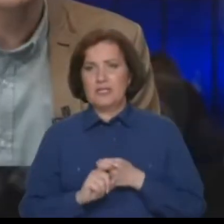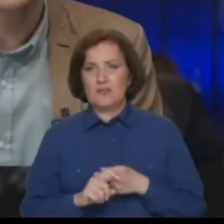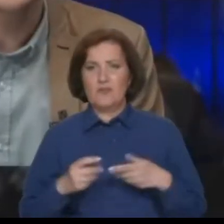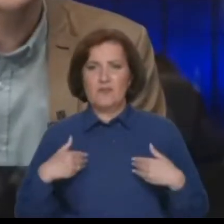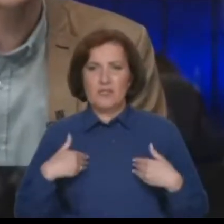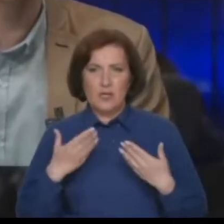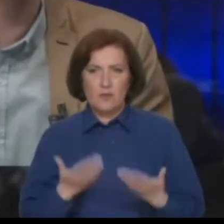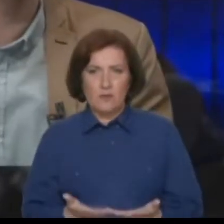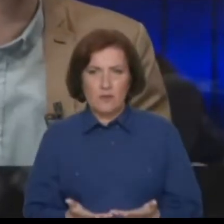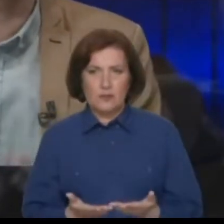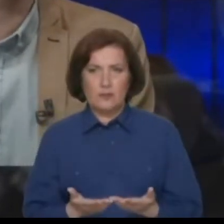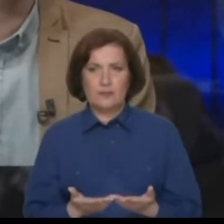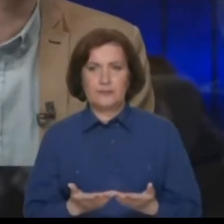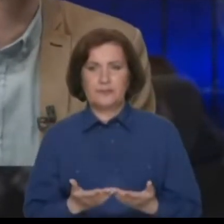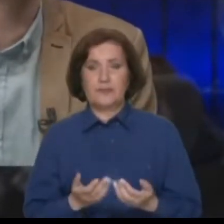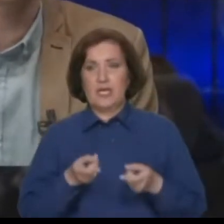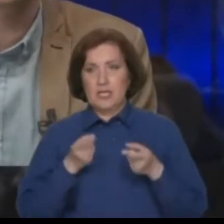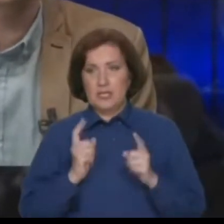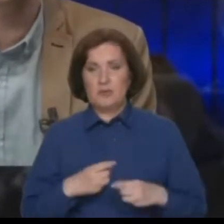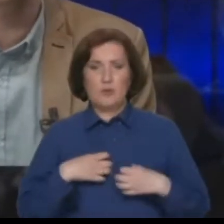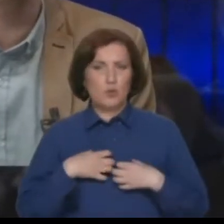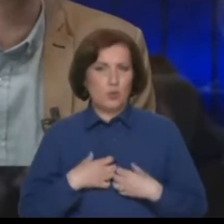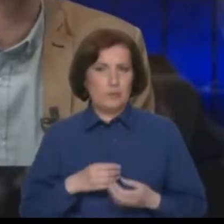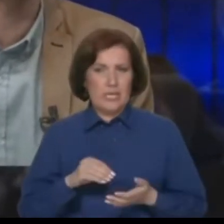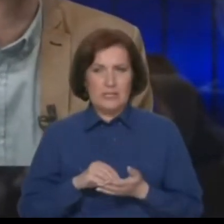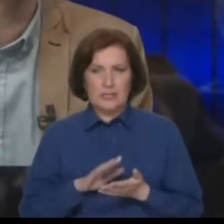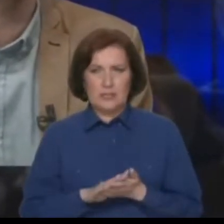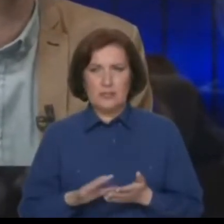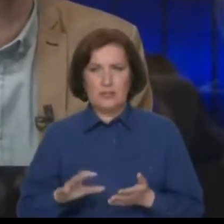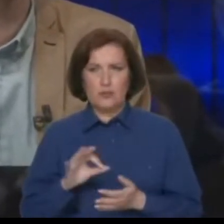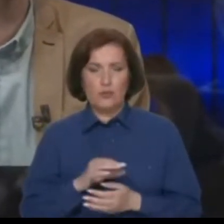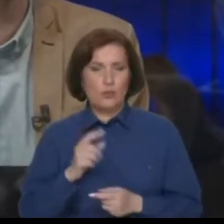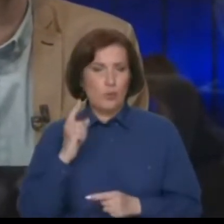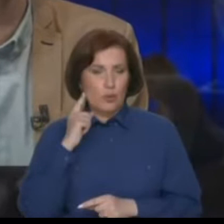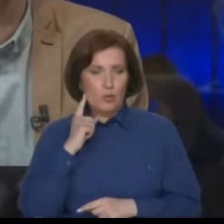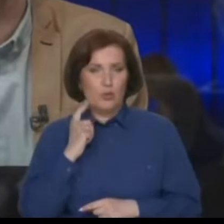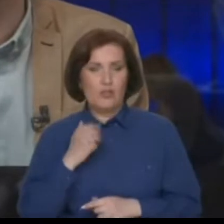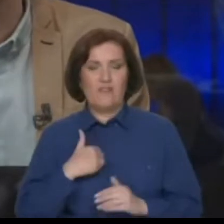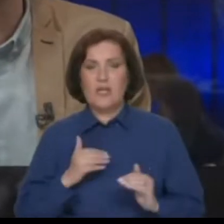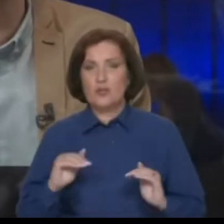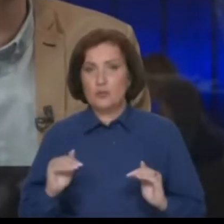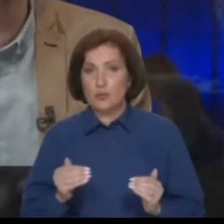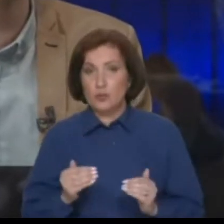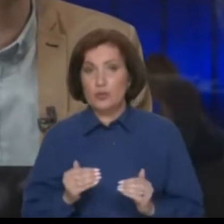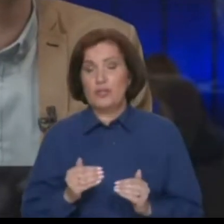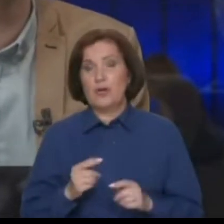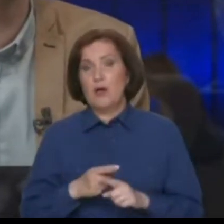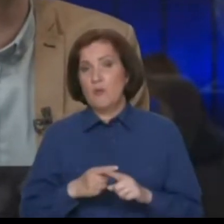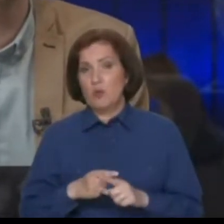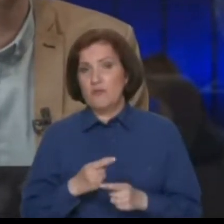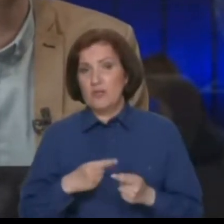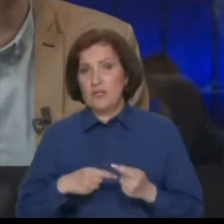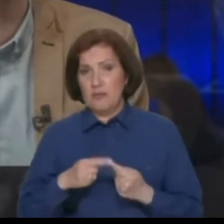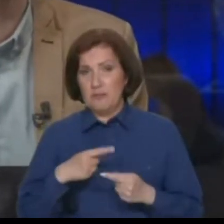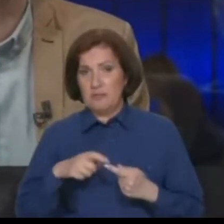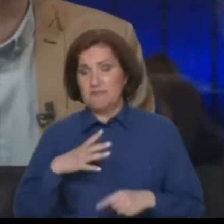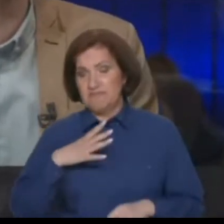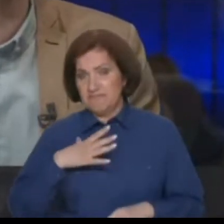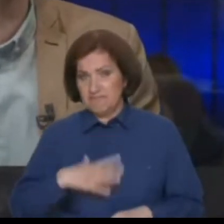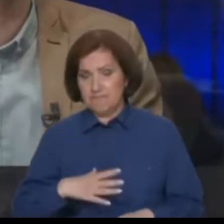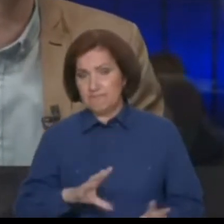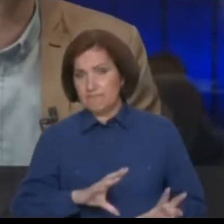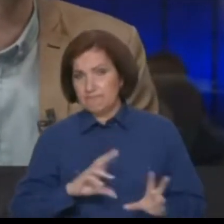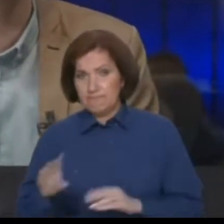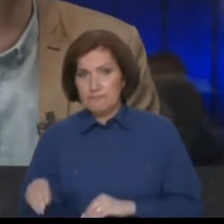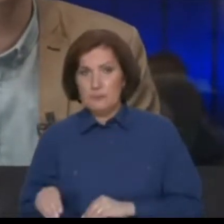Оксана, вітаю вас. Ну, насправді сумна статистика щойно пролунала в нашому сюжеті. Майже половина підприємств були вимушені